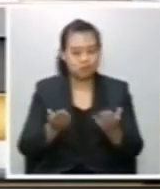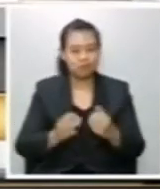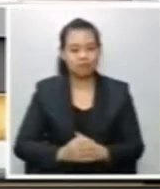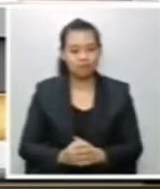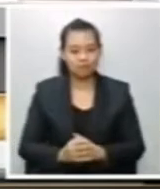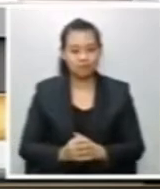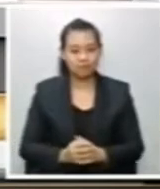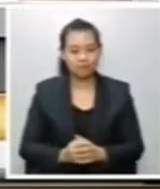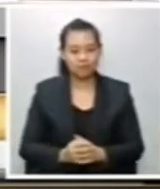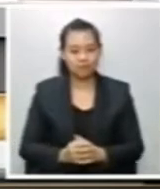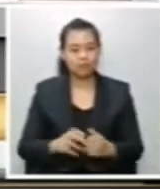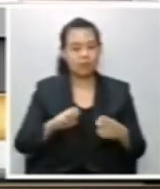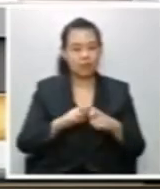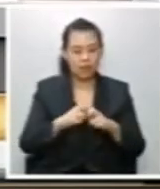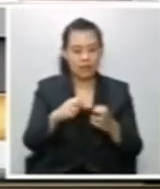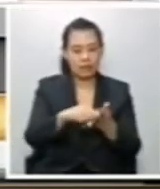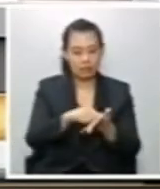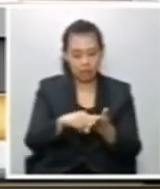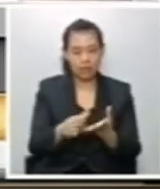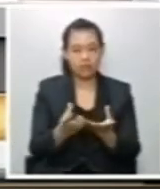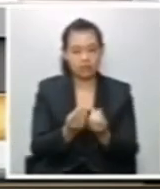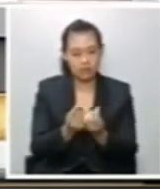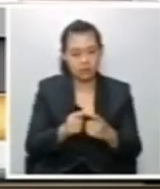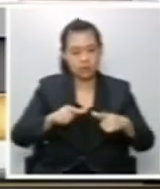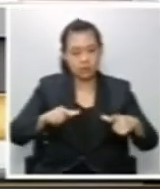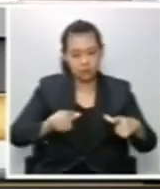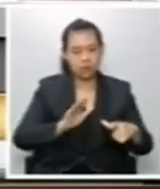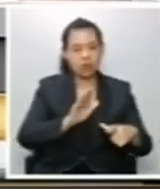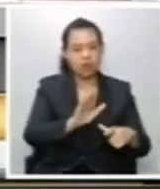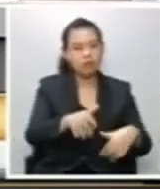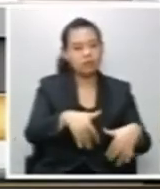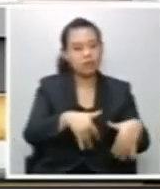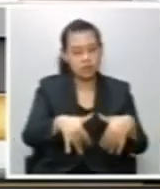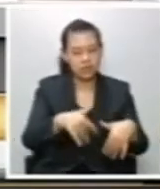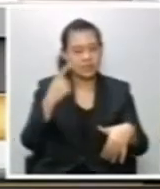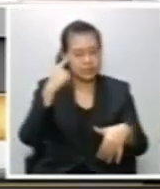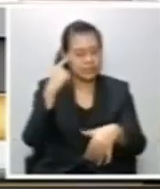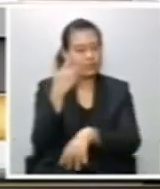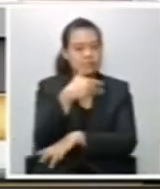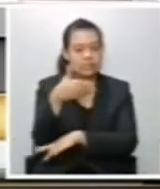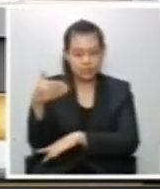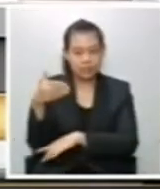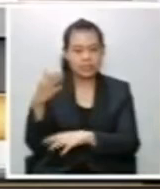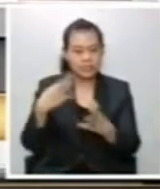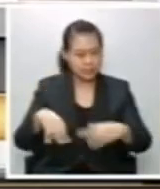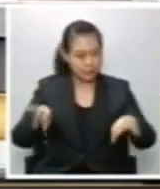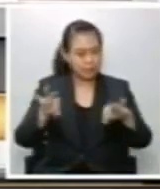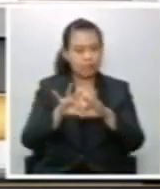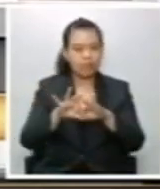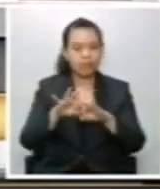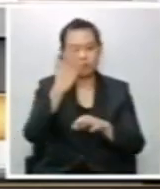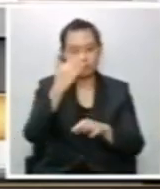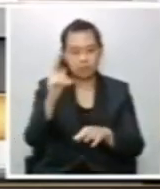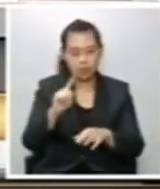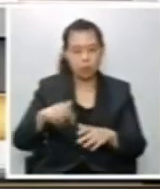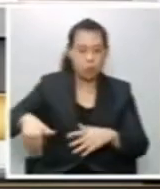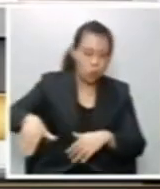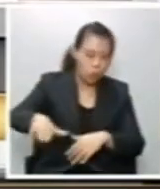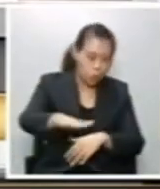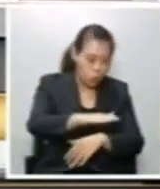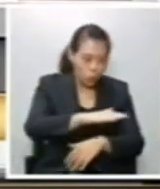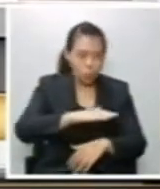ดังนั้นการแก้ไขปัญหาที่ดินทำกินของประชาชนจึงจำเป็นที่จะต้องเป็นวาระแห่งชาติเพราะคนไทยทุกคนมีส่วนได้เสียร่วมกันทั้